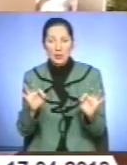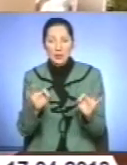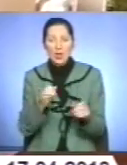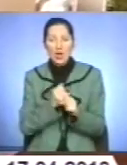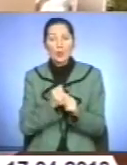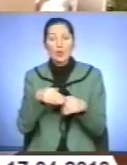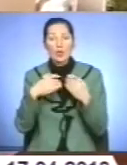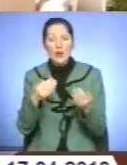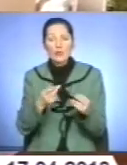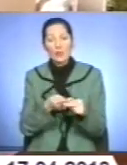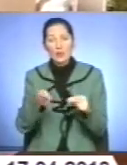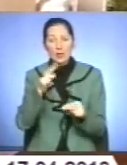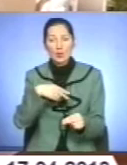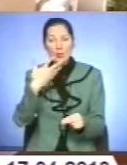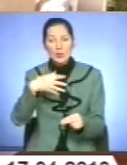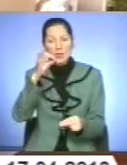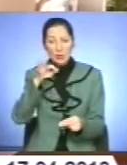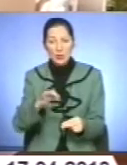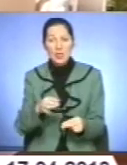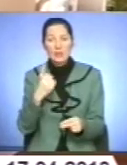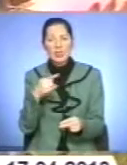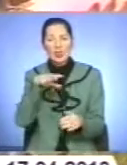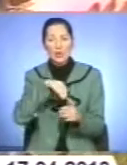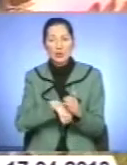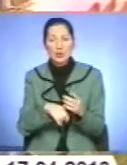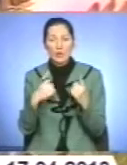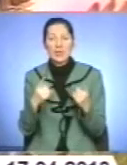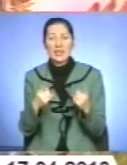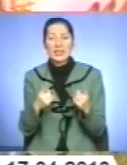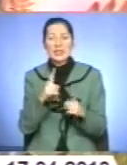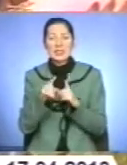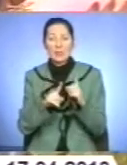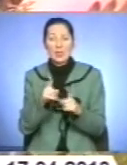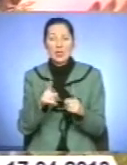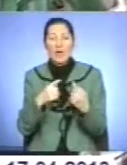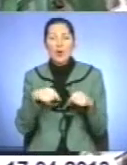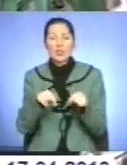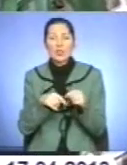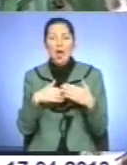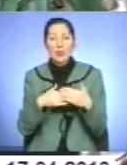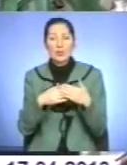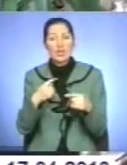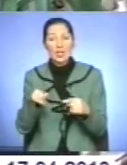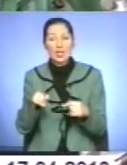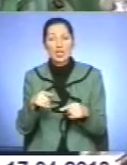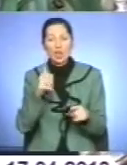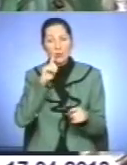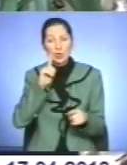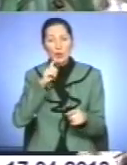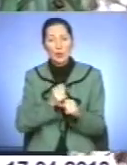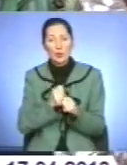50% єдиного внеску. Значні зміни і в організації громадських та інших тимчасових робіт. Якщо раніше ті роботи